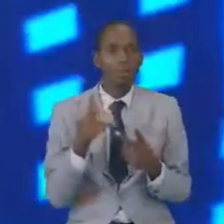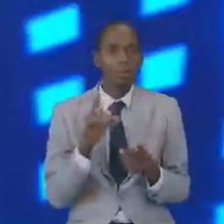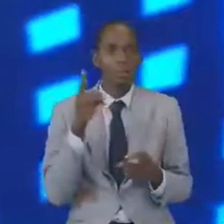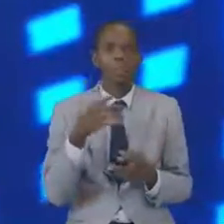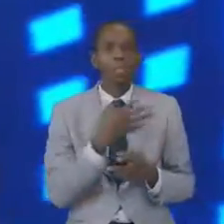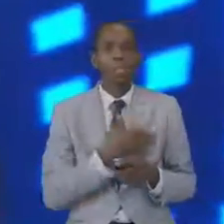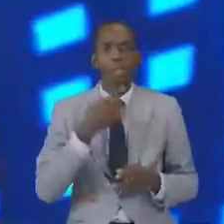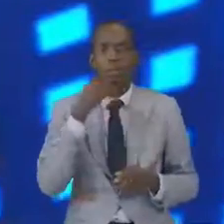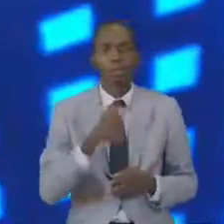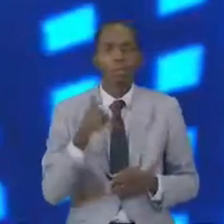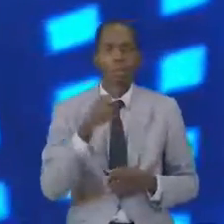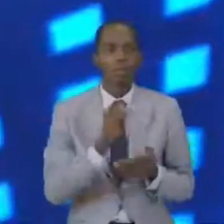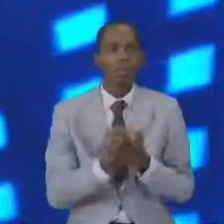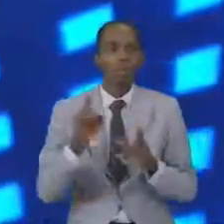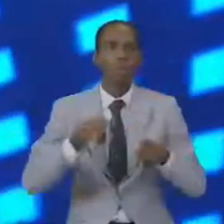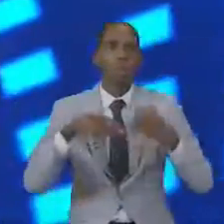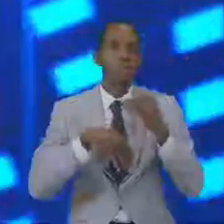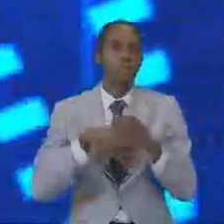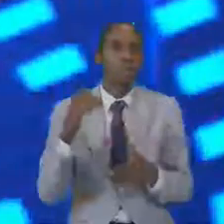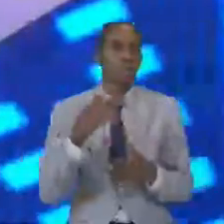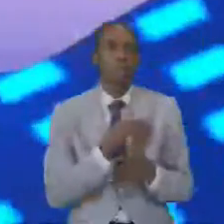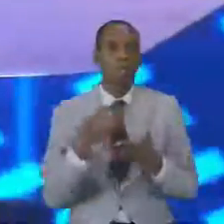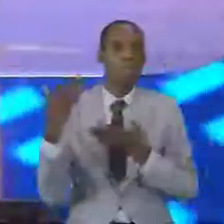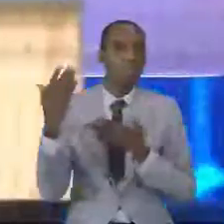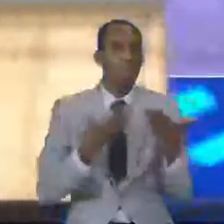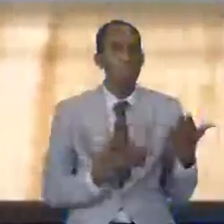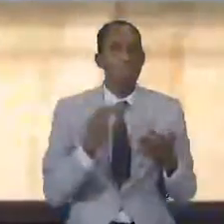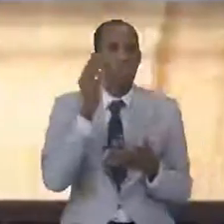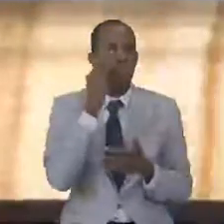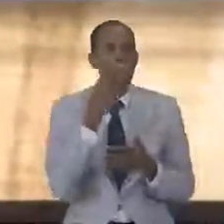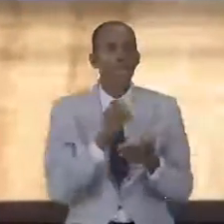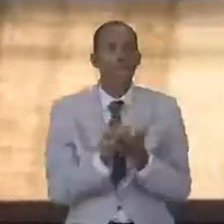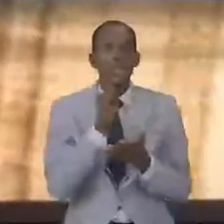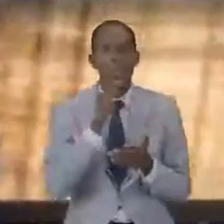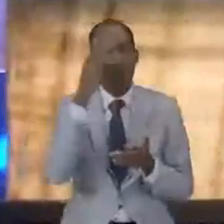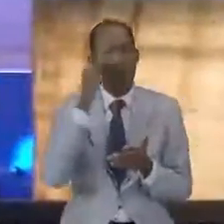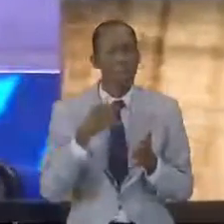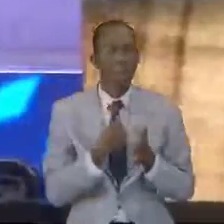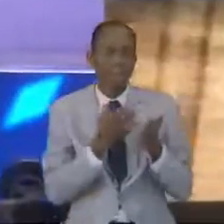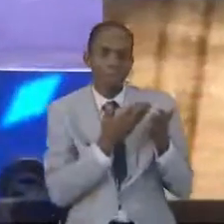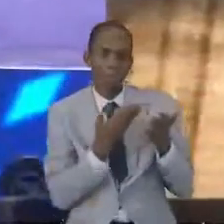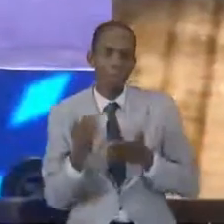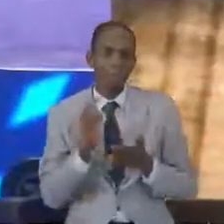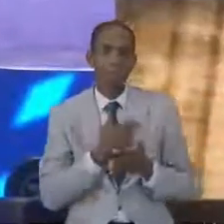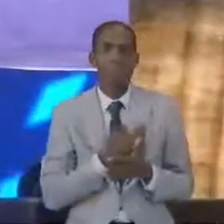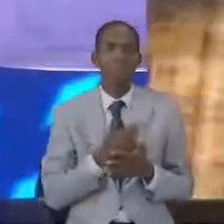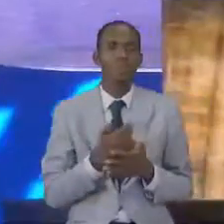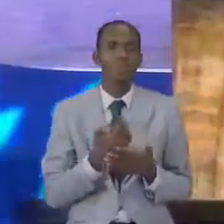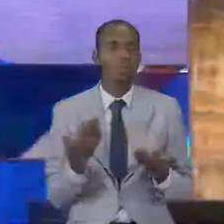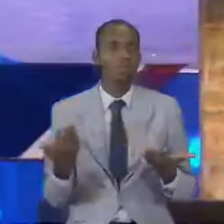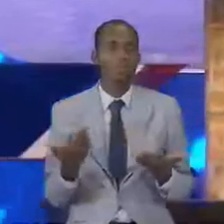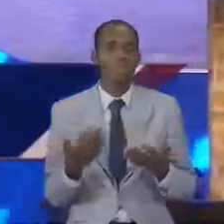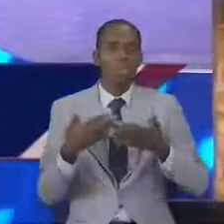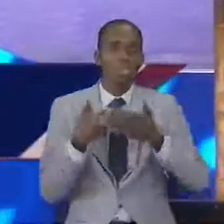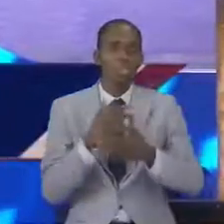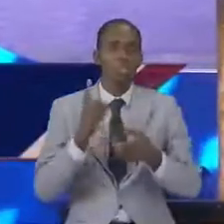afin que vous allez et que vous portiez de fruits c'est pourquoi il nous attire plus près pour être avec le c'est la